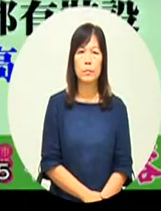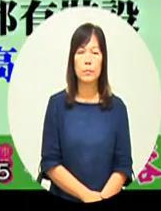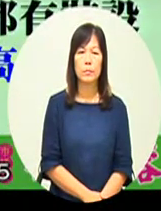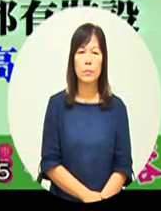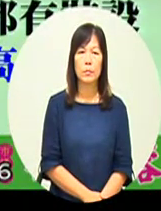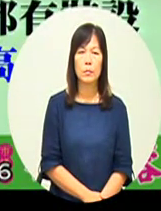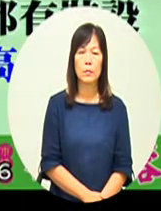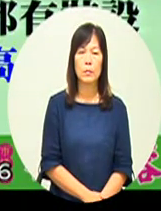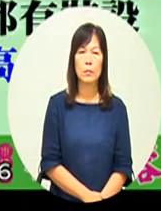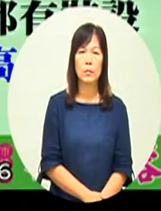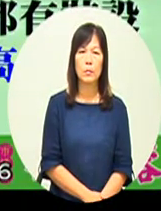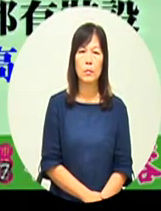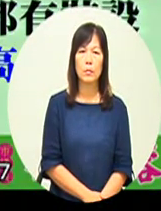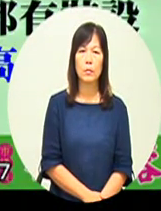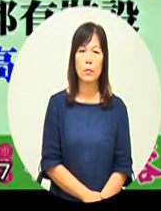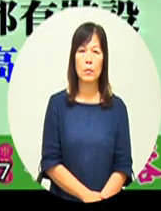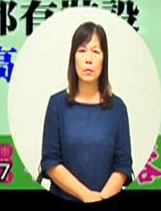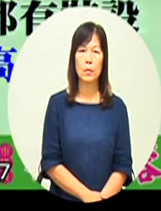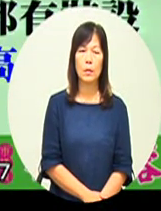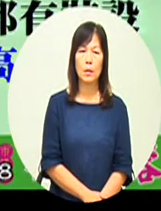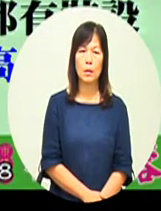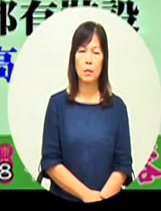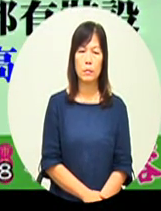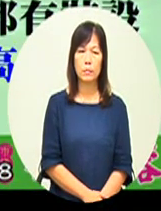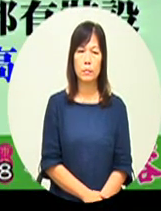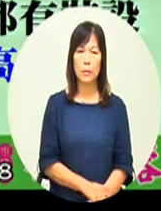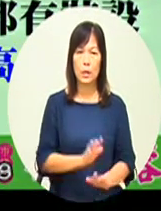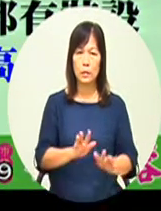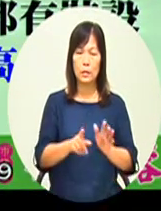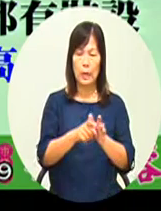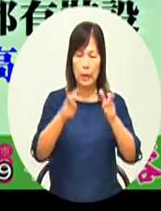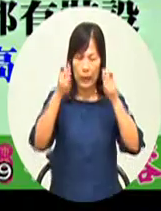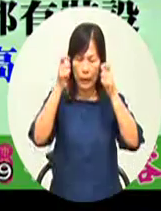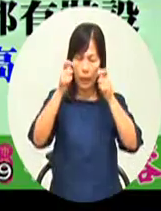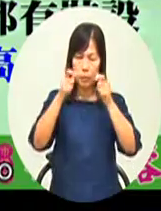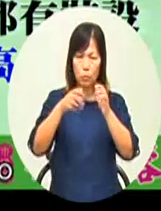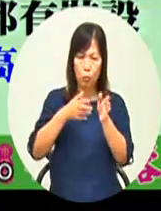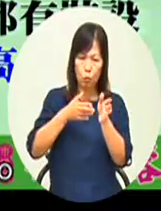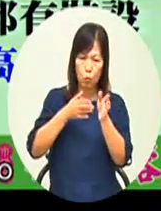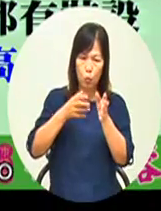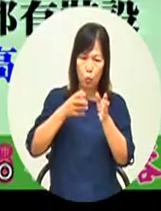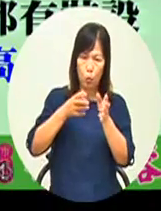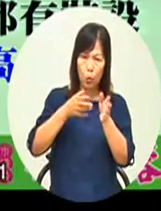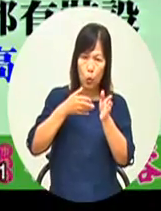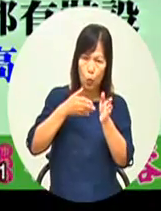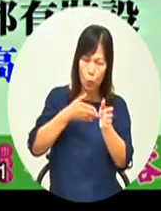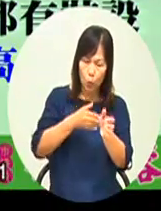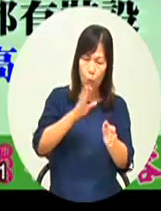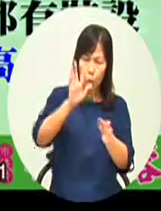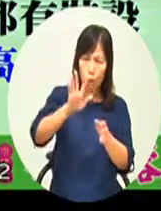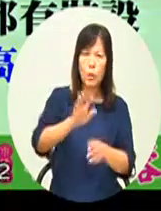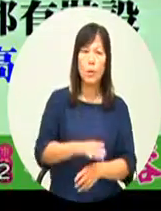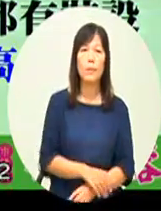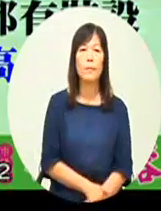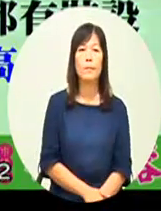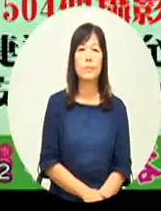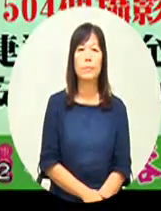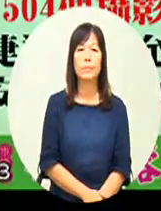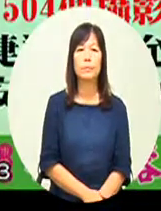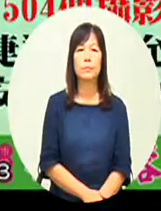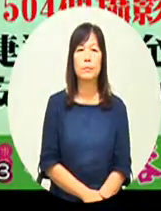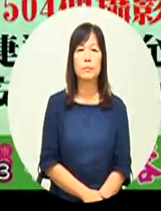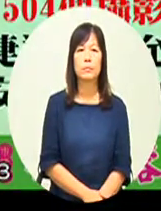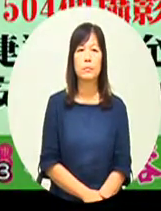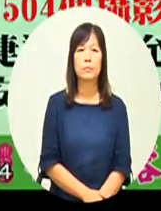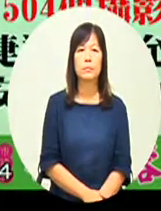就连咱即卖高雄轻轨车厢也有监视器。